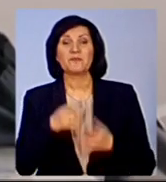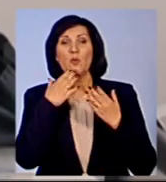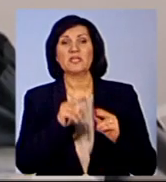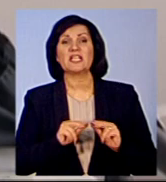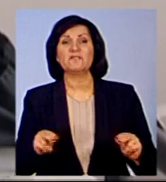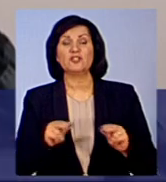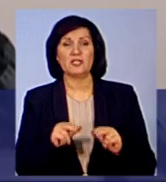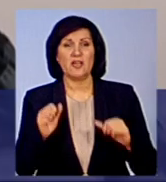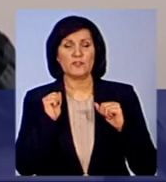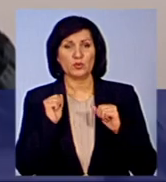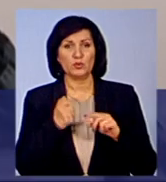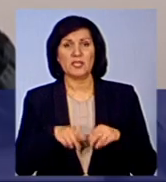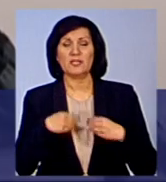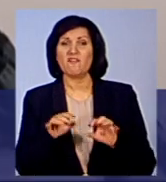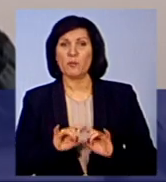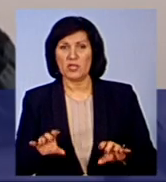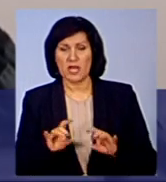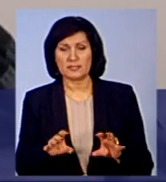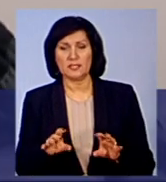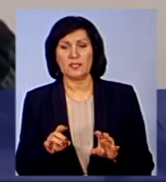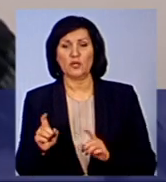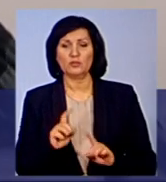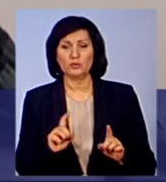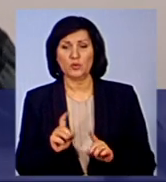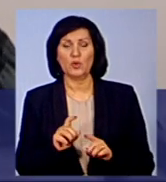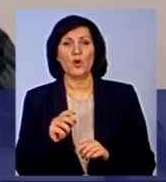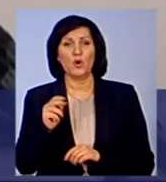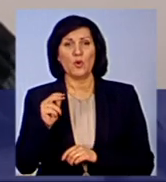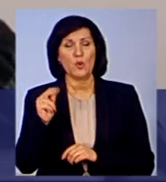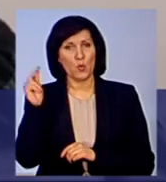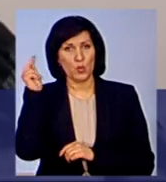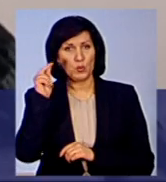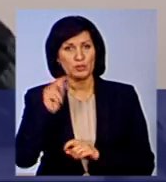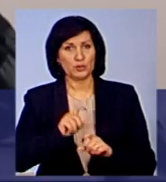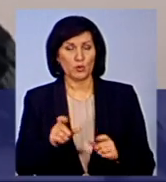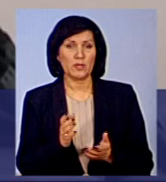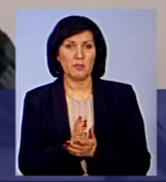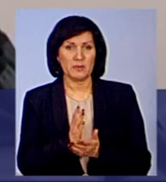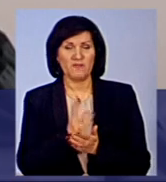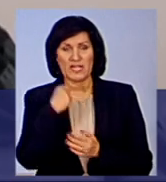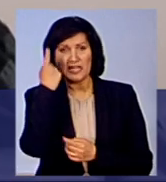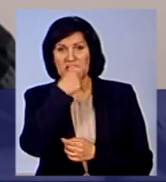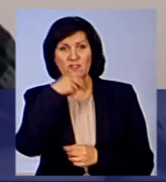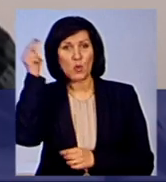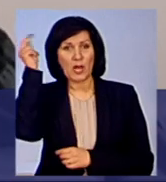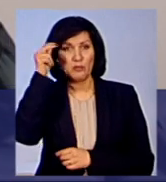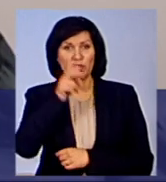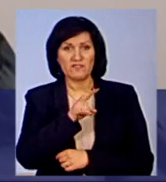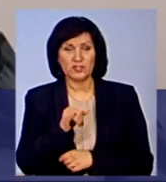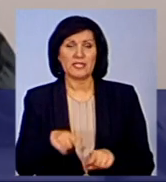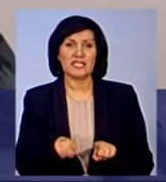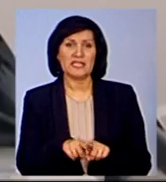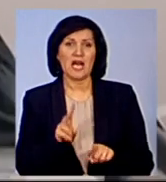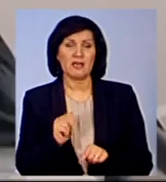вчителя фізкультури, який дав пояснення, що учень школи перебуває на індивідуальному навчанні, так